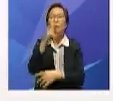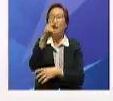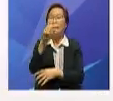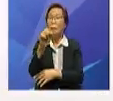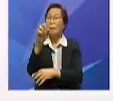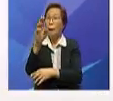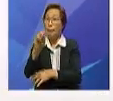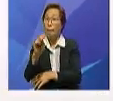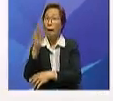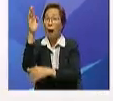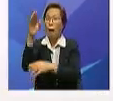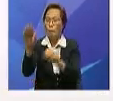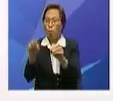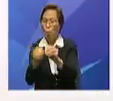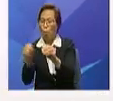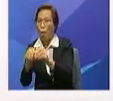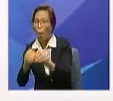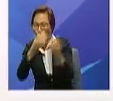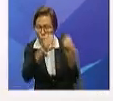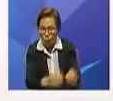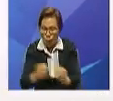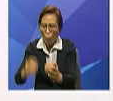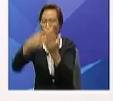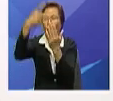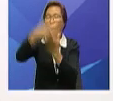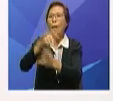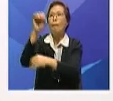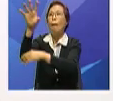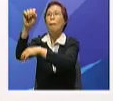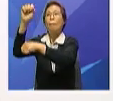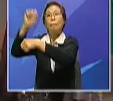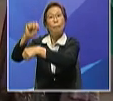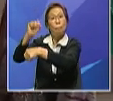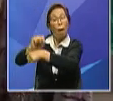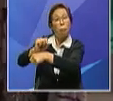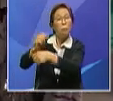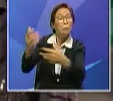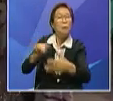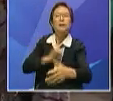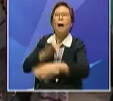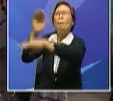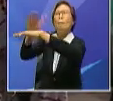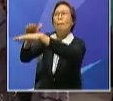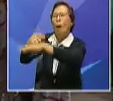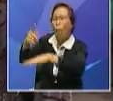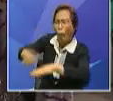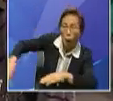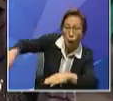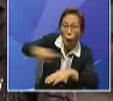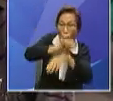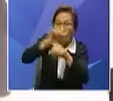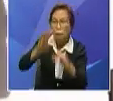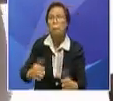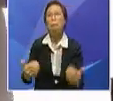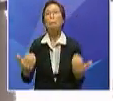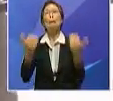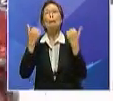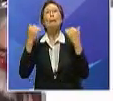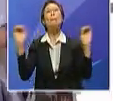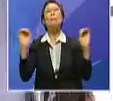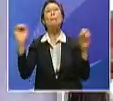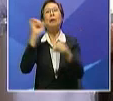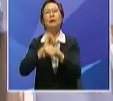semua manusia juga akan memperlihatkan lagi pengajaran program cannibar pekerjaan saya menyuruh kepada warga pekerja yang kehilangan pekerjaan